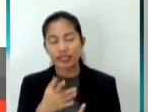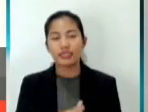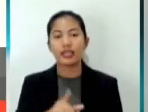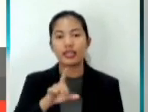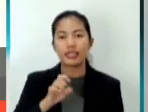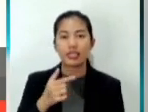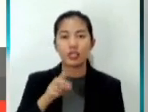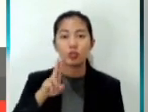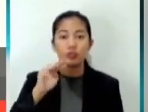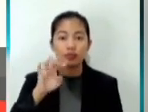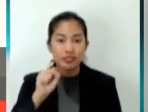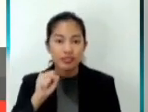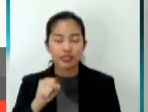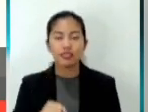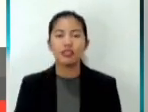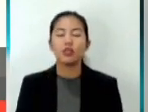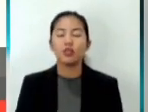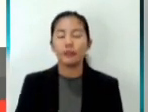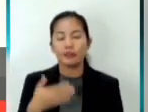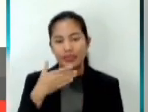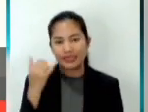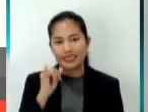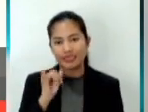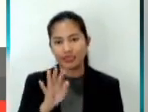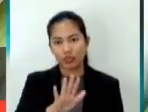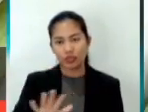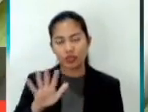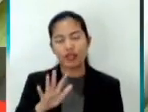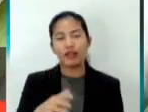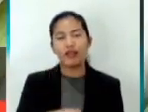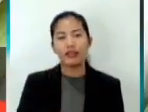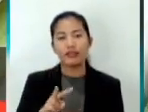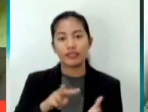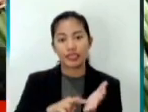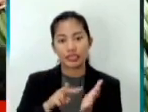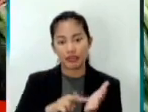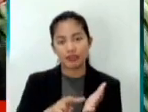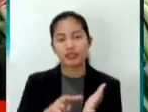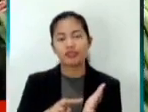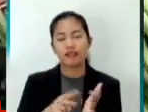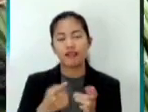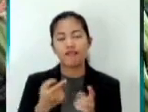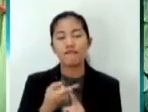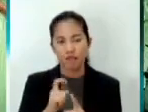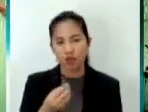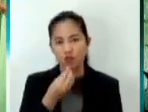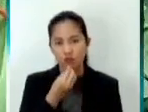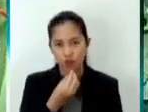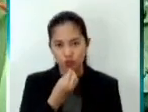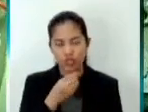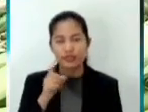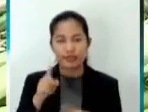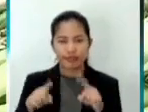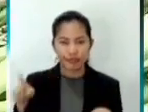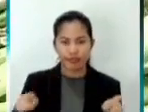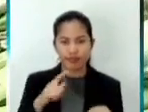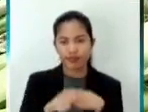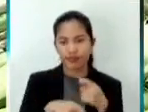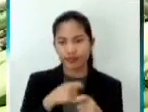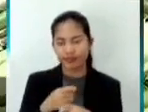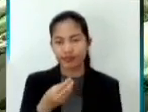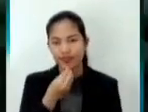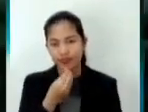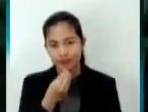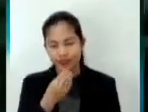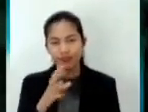manggagaling po yung inyong mga vitamins and minerals mula po sa pagkain. Mainam daw na iba't ibang uri ng pagkain ang kainin nang makuha ang lahat